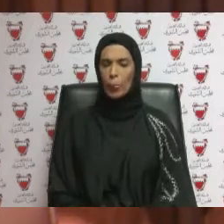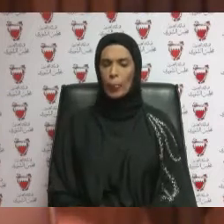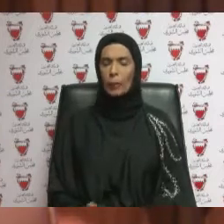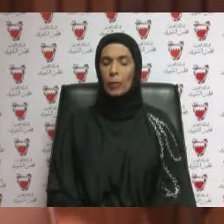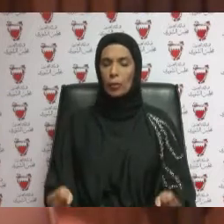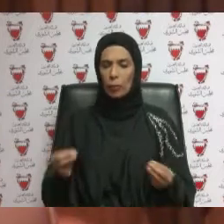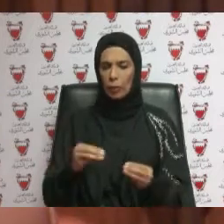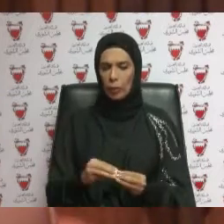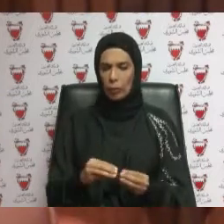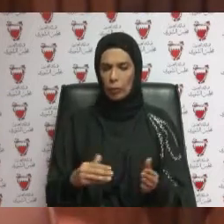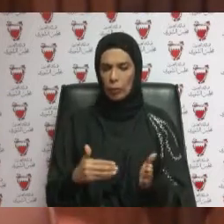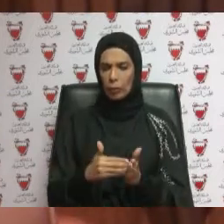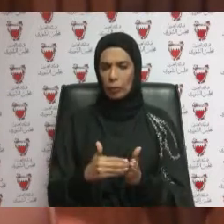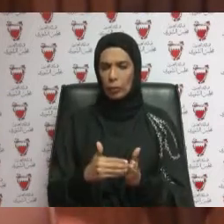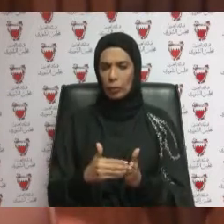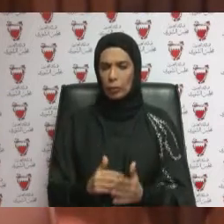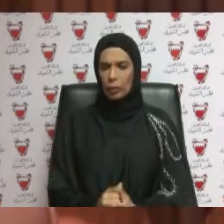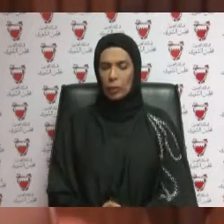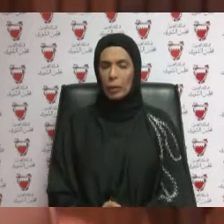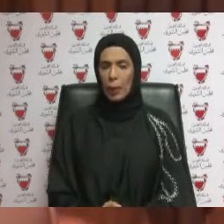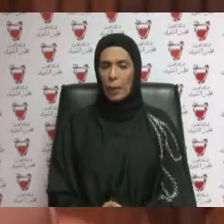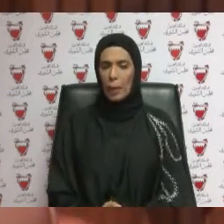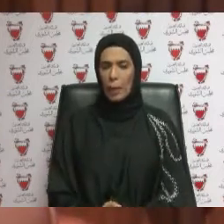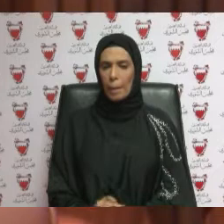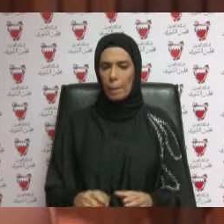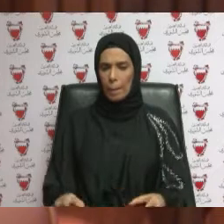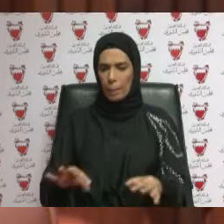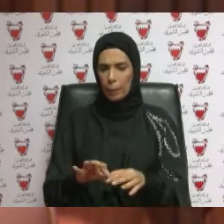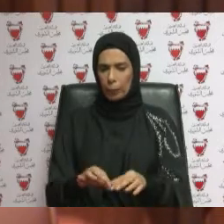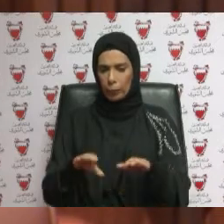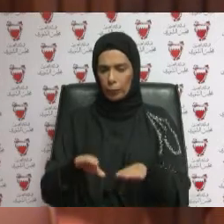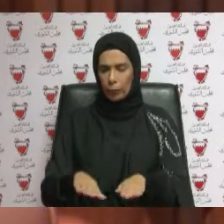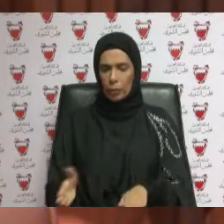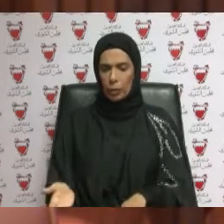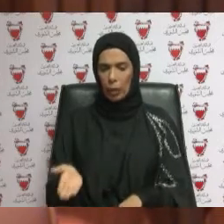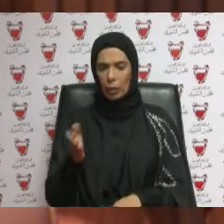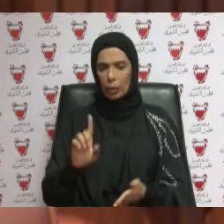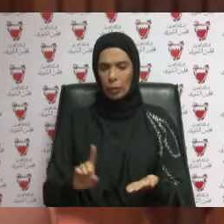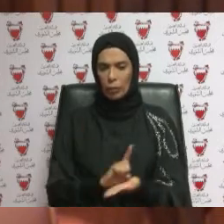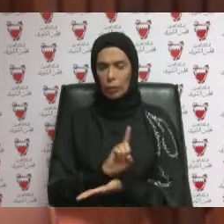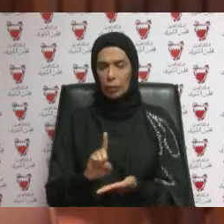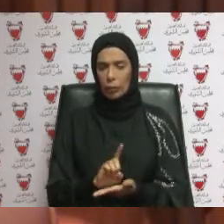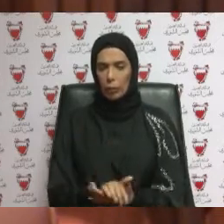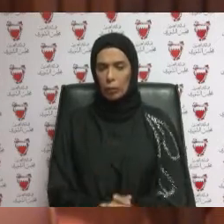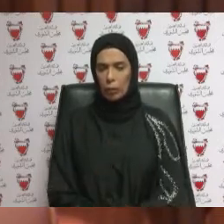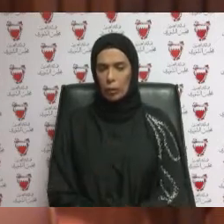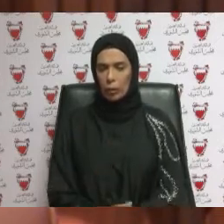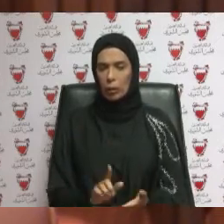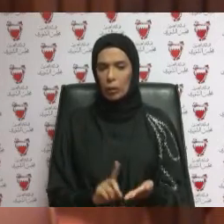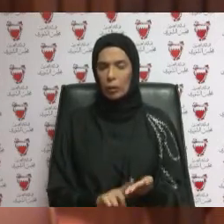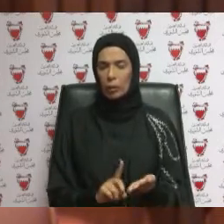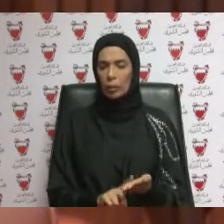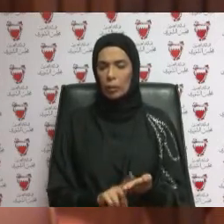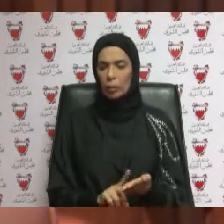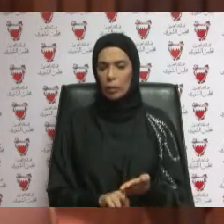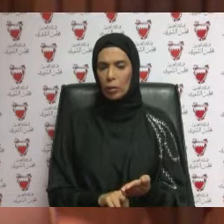في آخر المادة المغمورة بالمياه وذلك بعد التنسيق مع المجلس الأعلى للبيئة. واحد. اثنين، أعتقد كذلك أننا يجب أن نشير